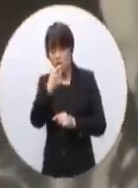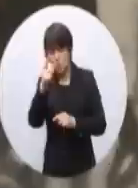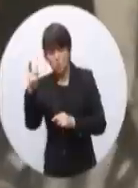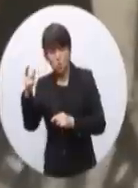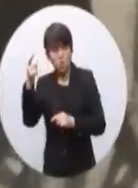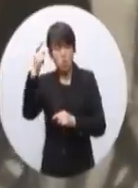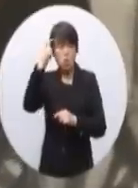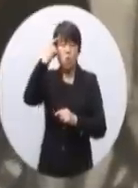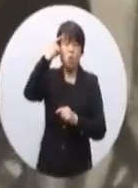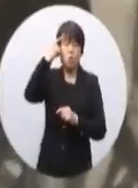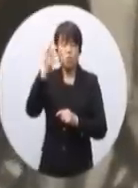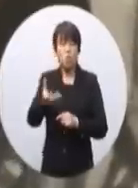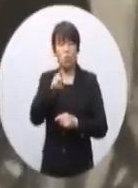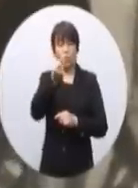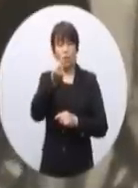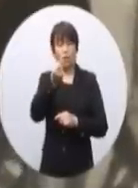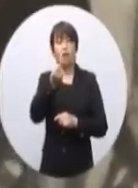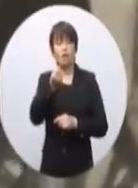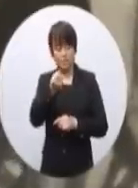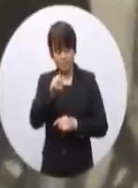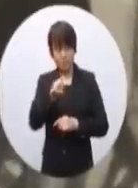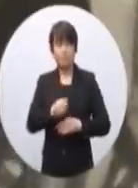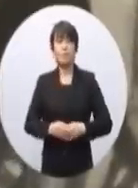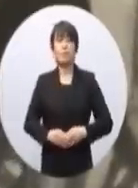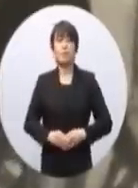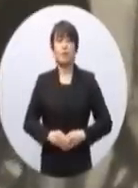思いを抱いたようです。